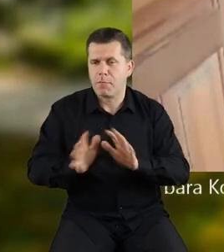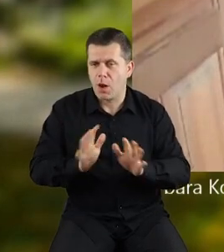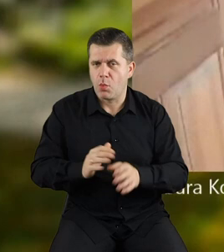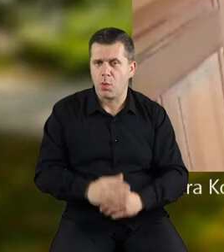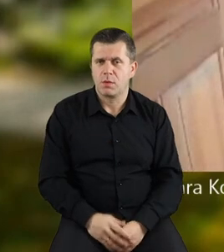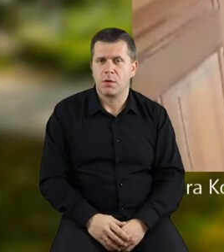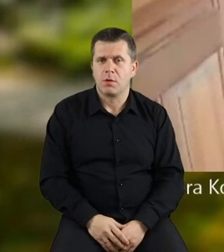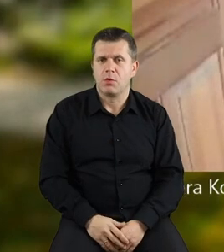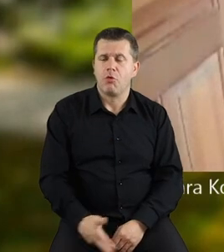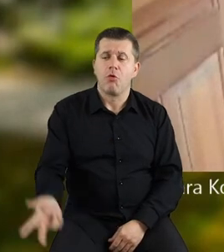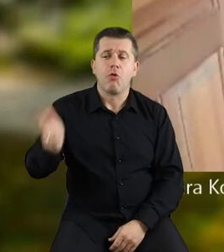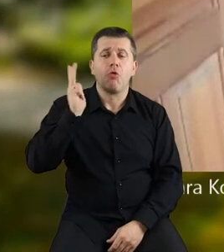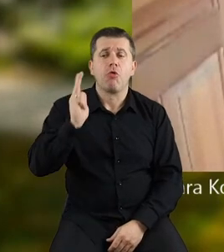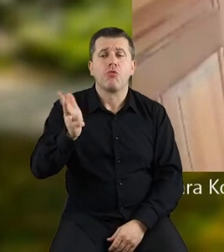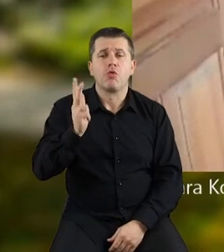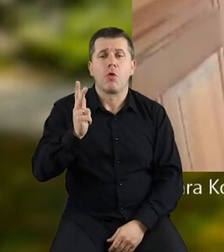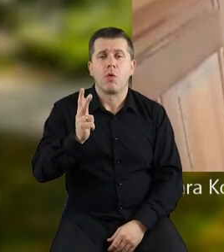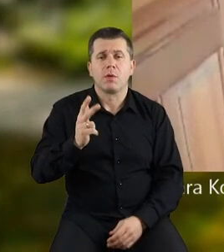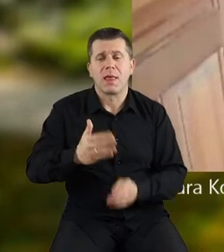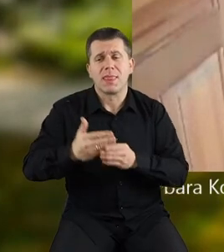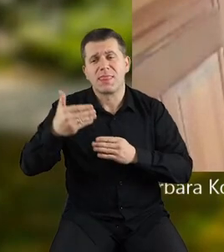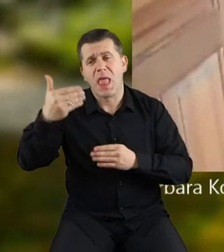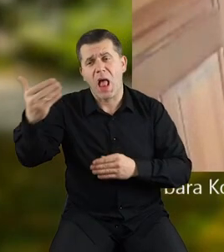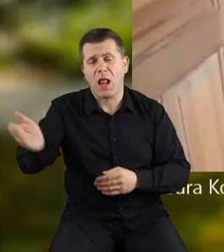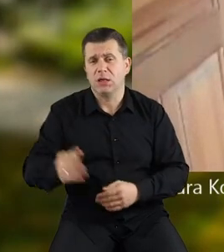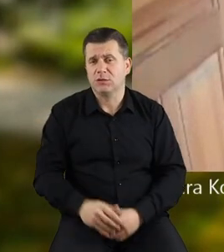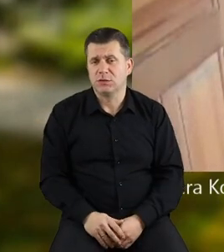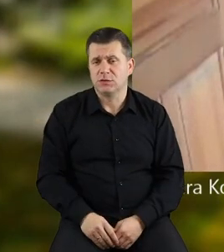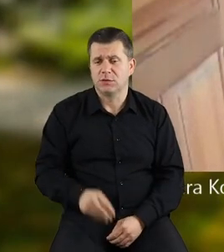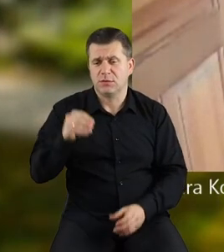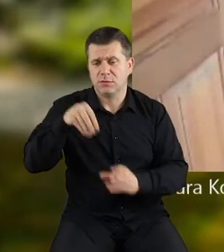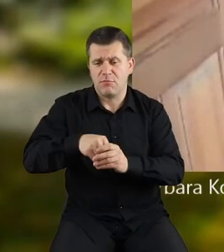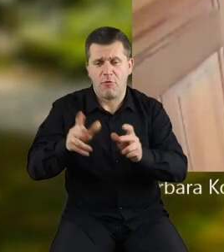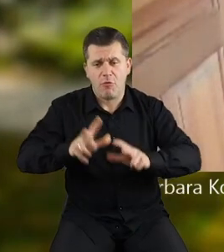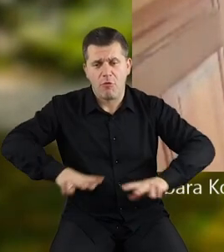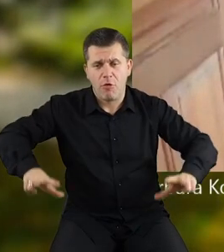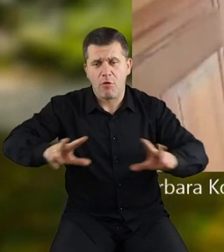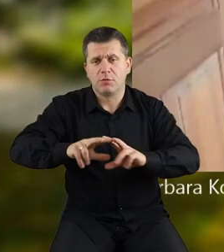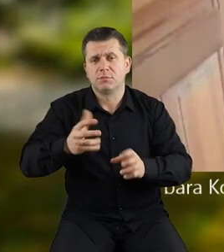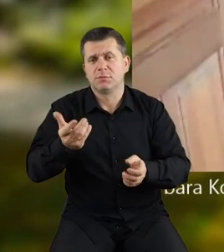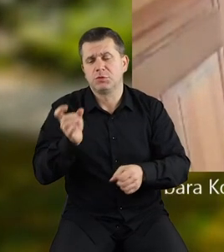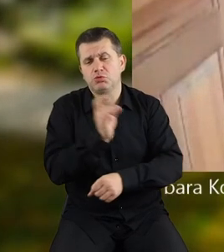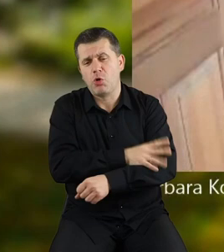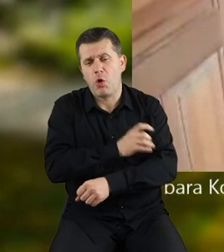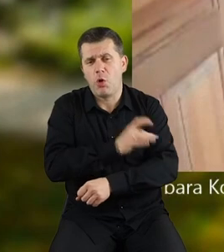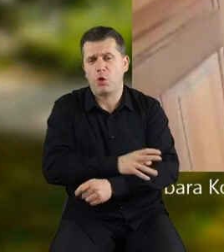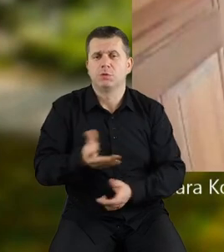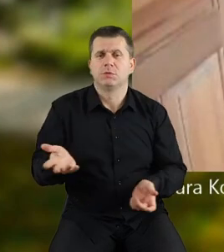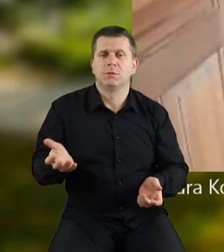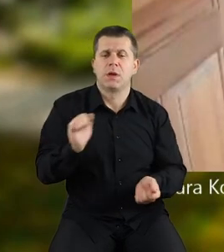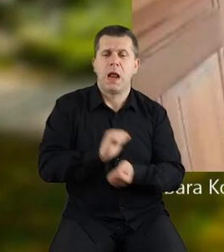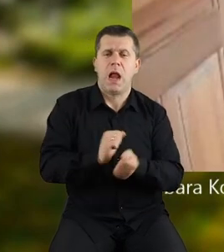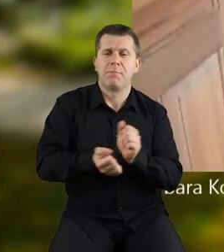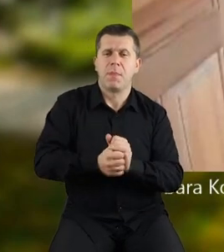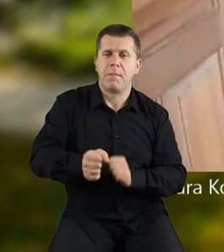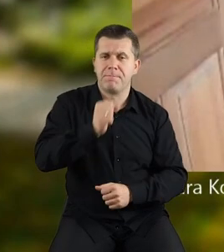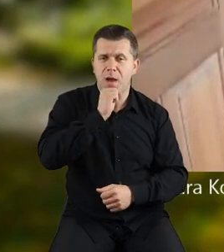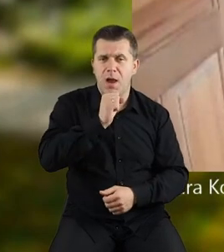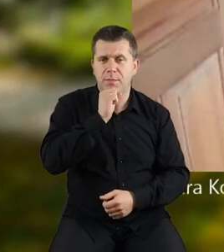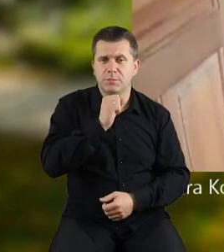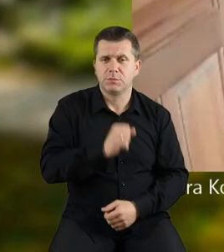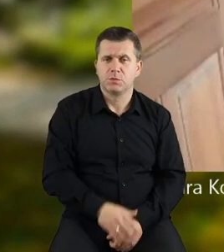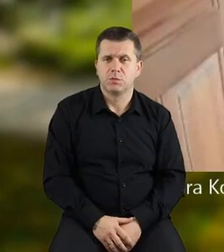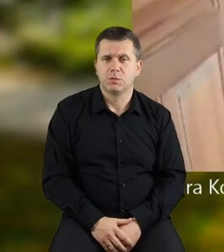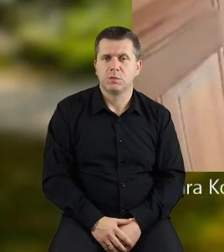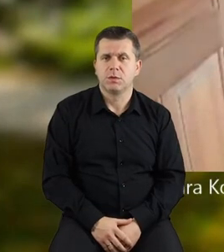opiekunką, a ktoś dalszy z rodziny, czy jakaś ciocia, czy właśnie